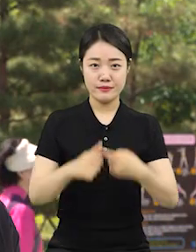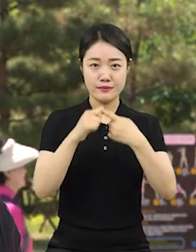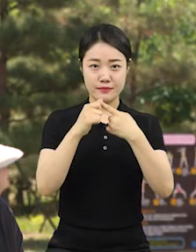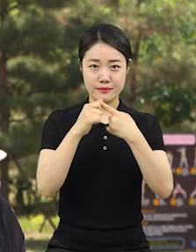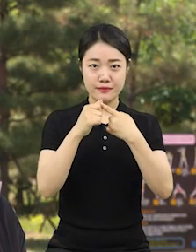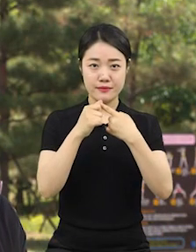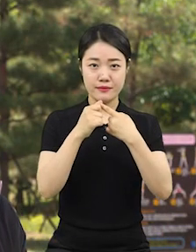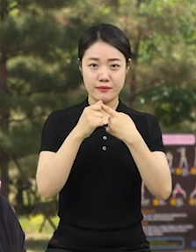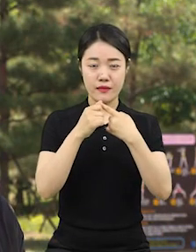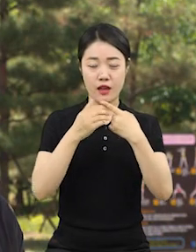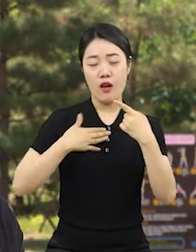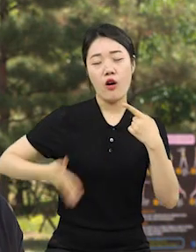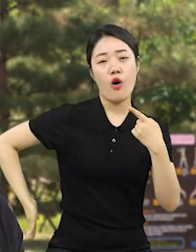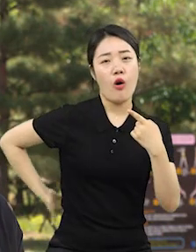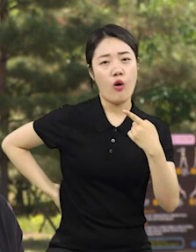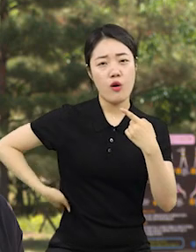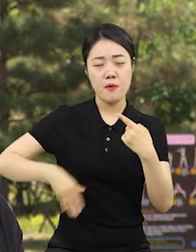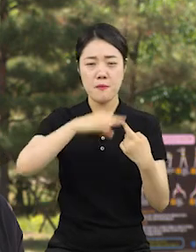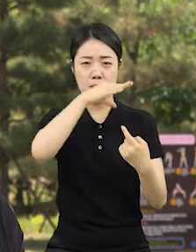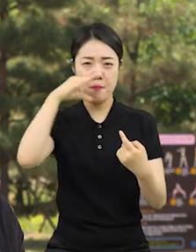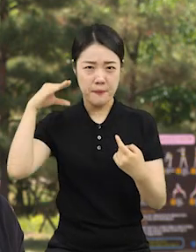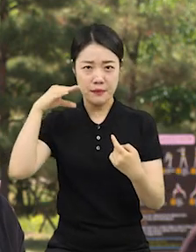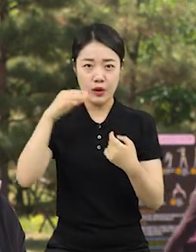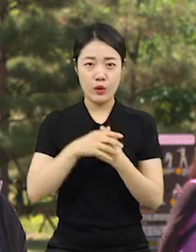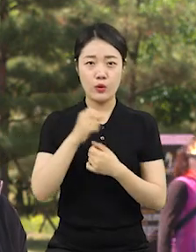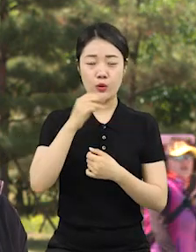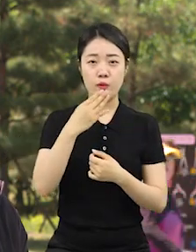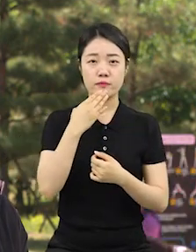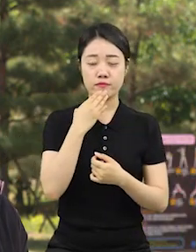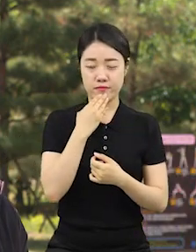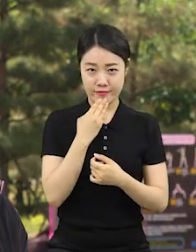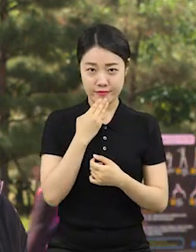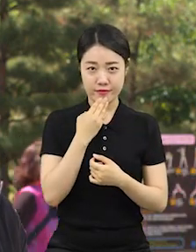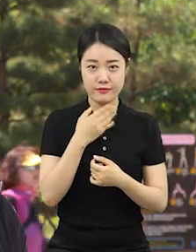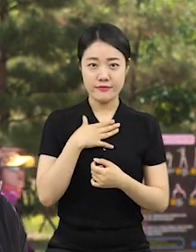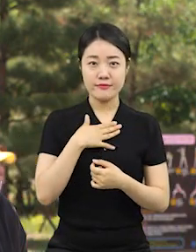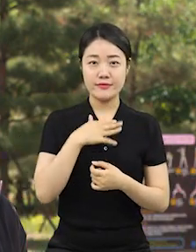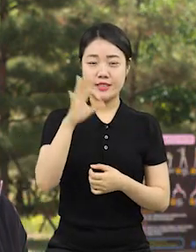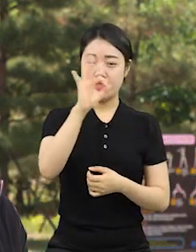첫째, 허리를 곧게 펴고 시선은 턱을 당기고